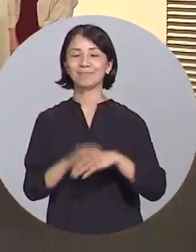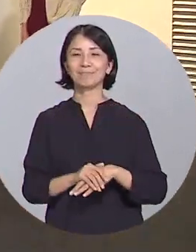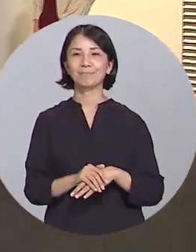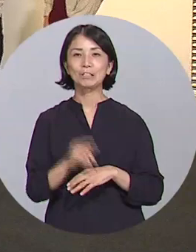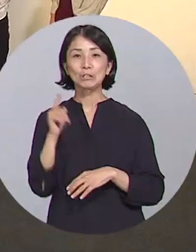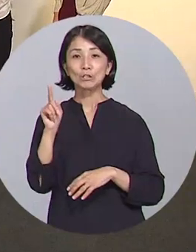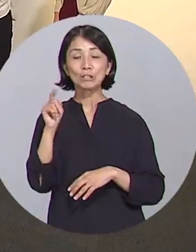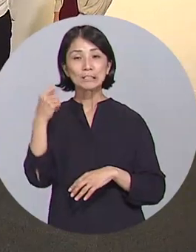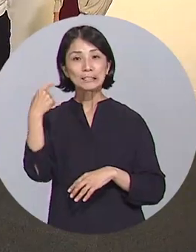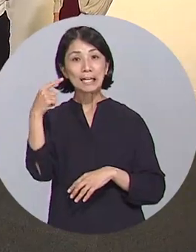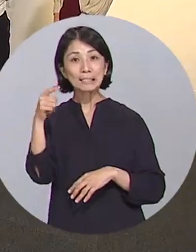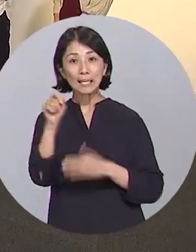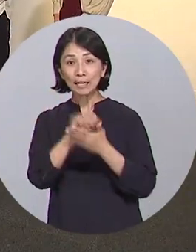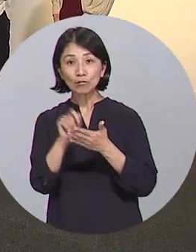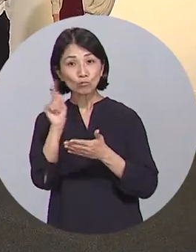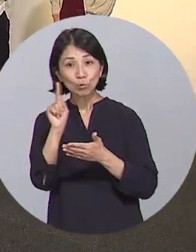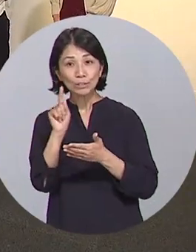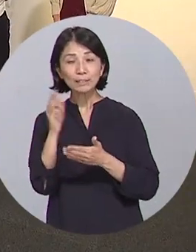だと思いますか？